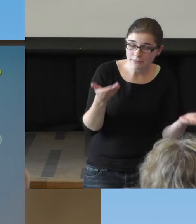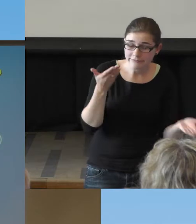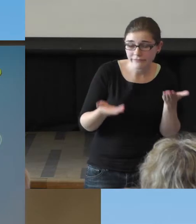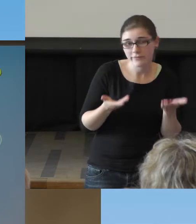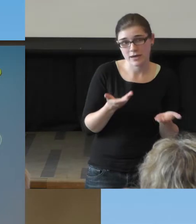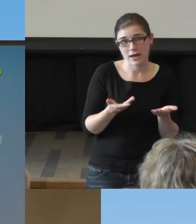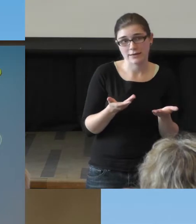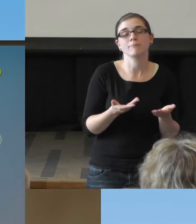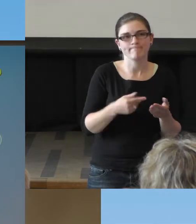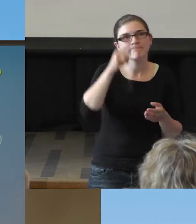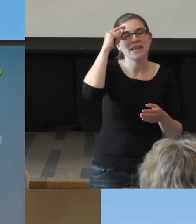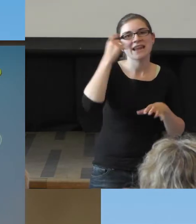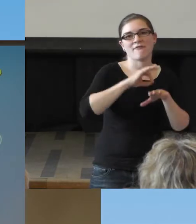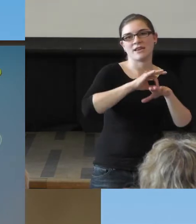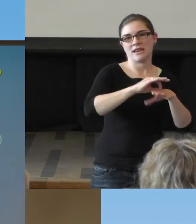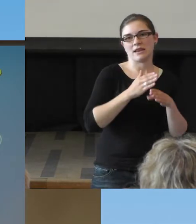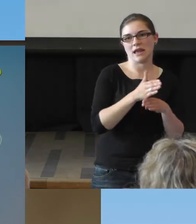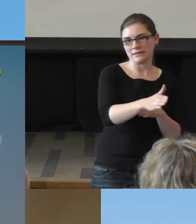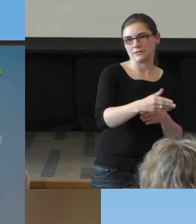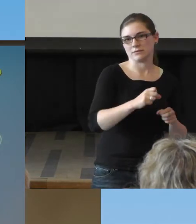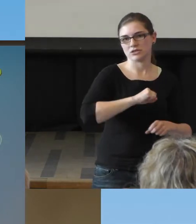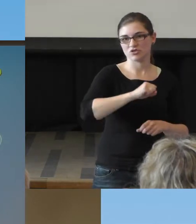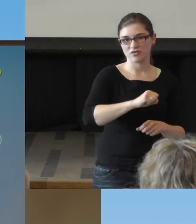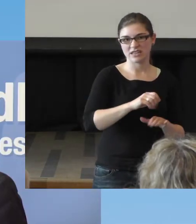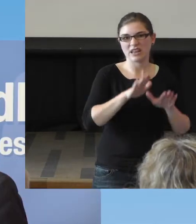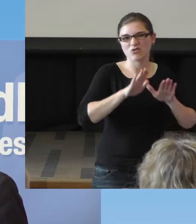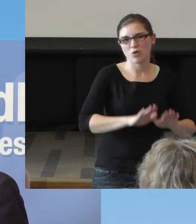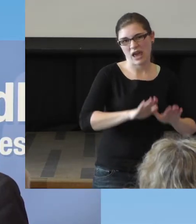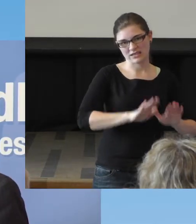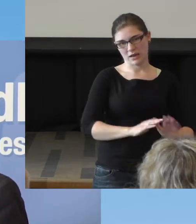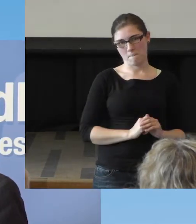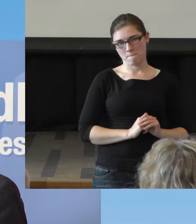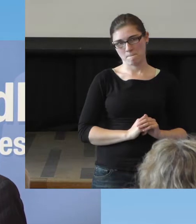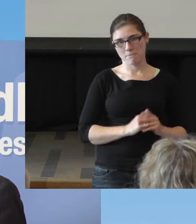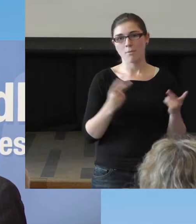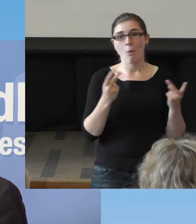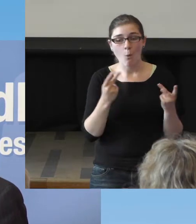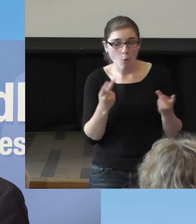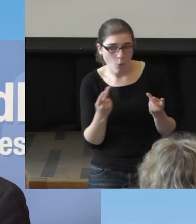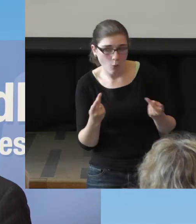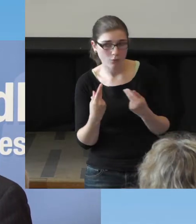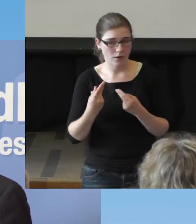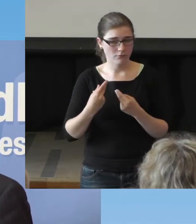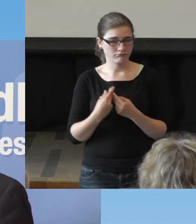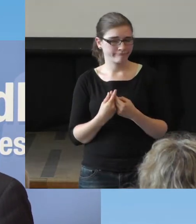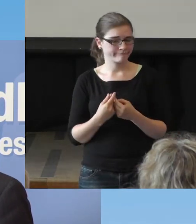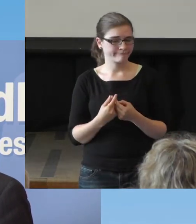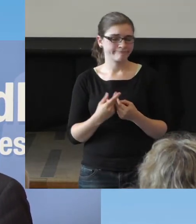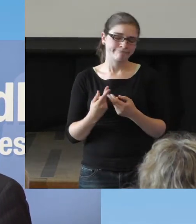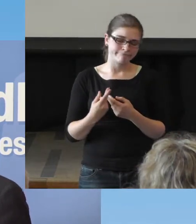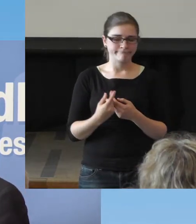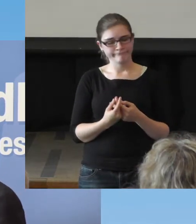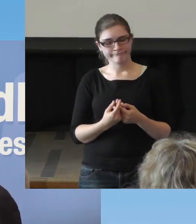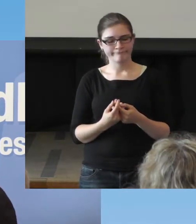ist die Nervenleitgeschwindigkeit bei einer Polyneuropathie verzögert oder die Antwortpotenziale, die man da so